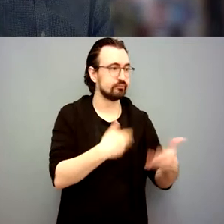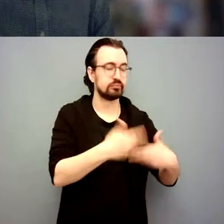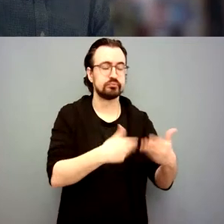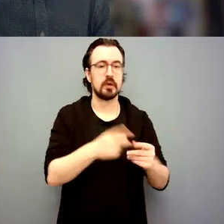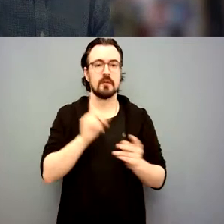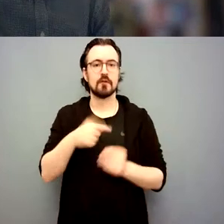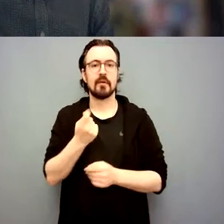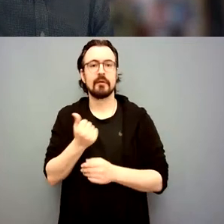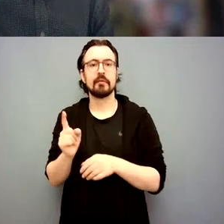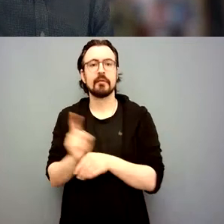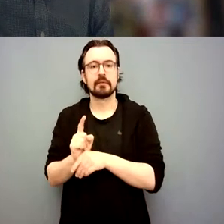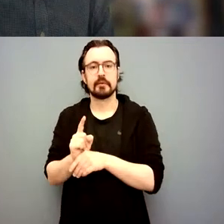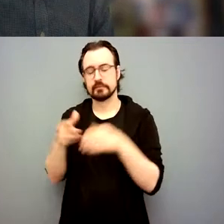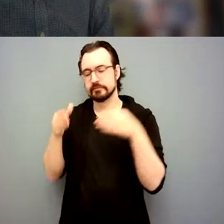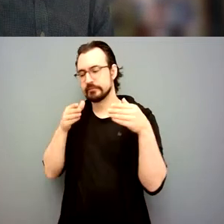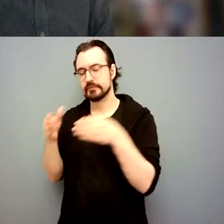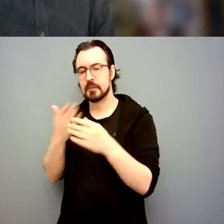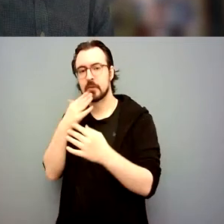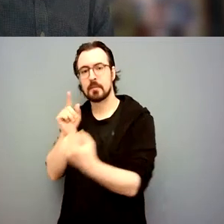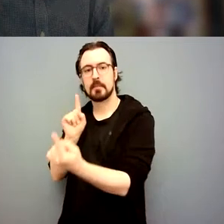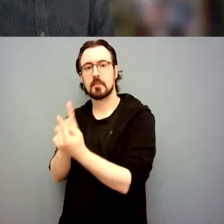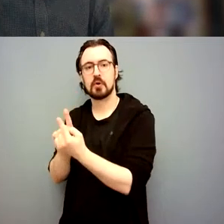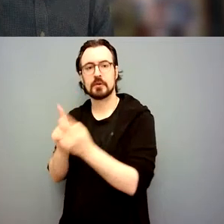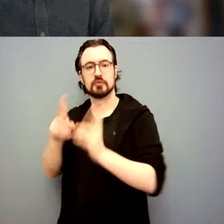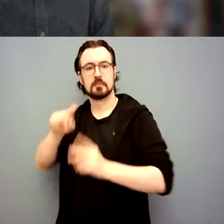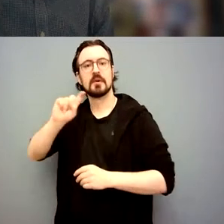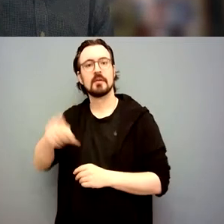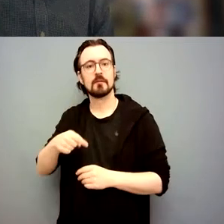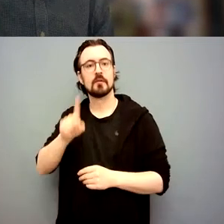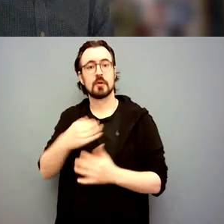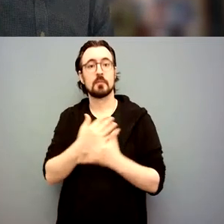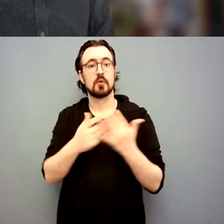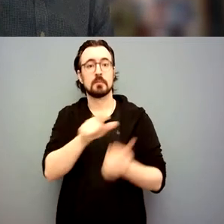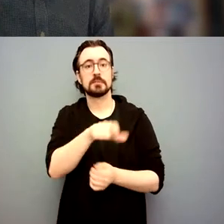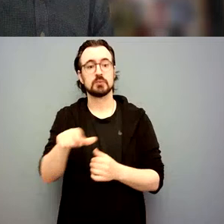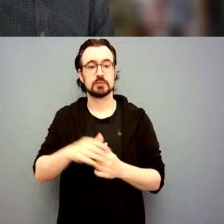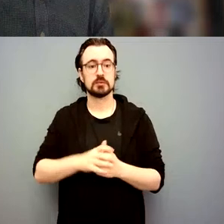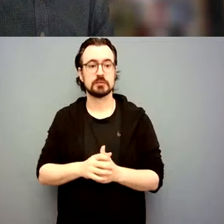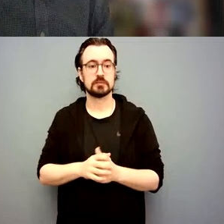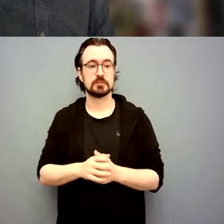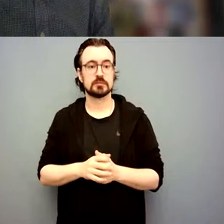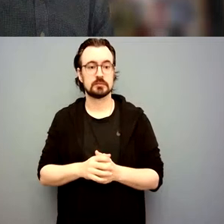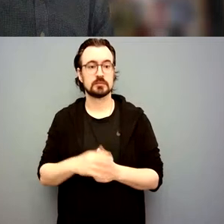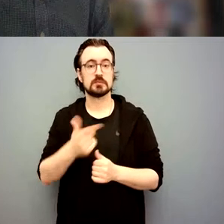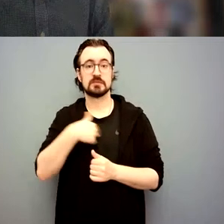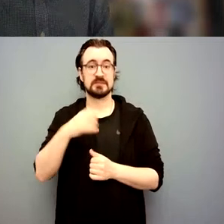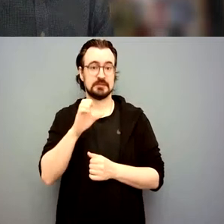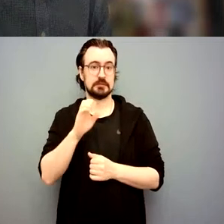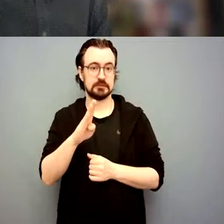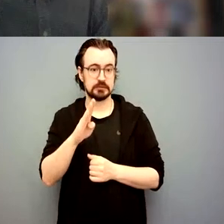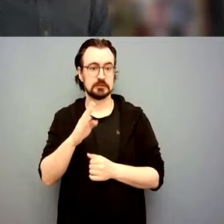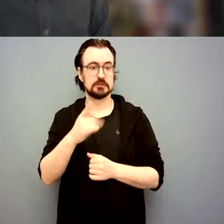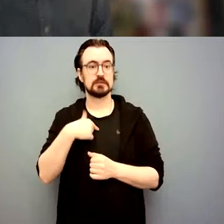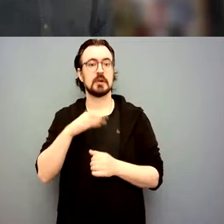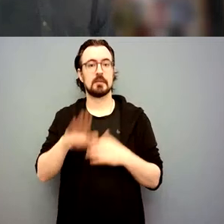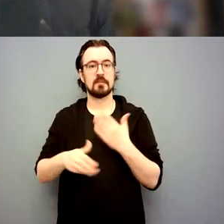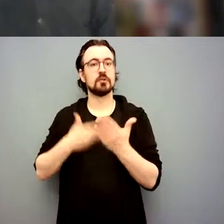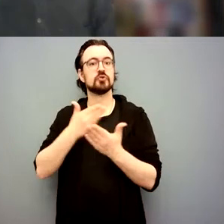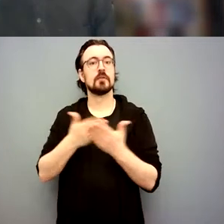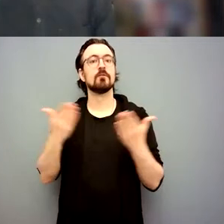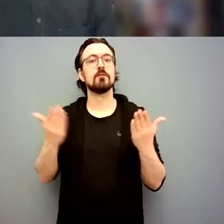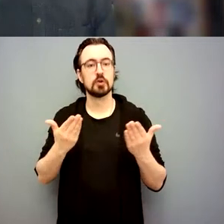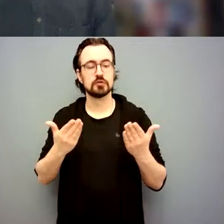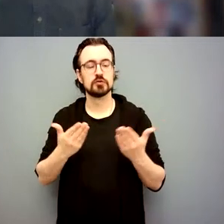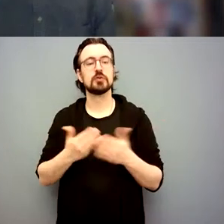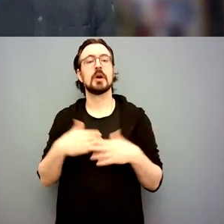att säkerställa ett bra bemötande som krävs för många personer. Det vi Sverigedemokrater har föreslagit, det